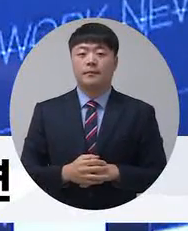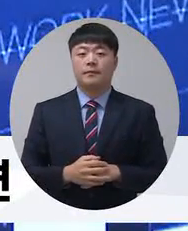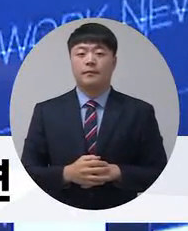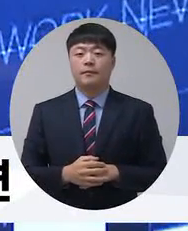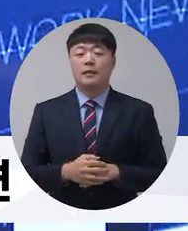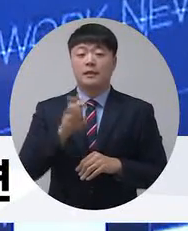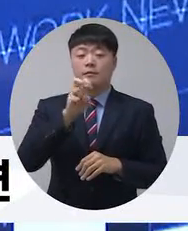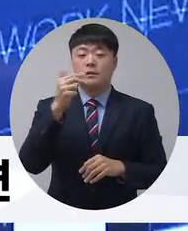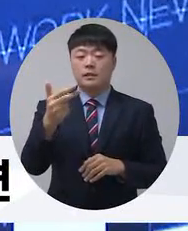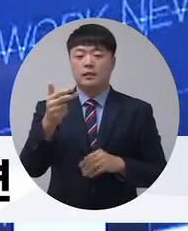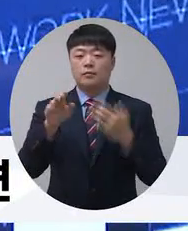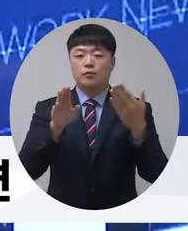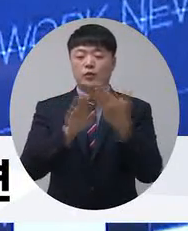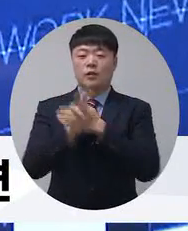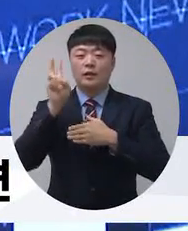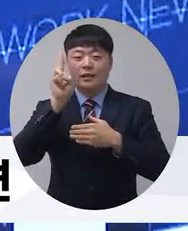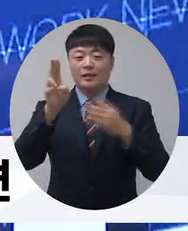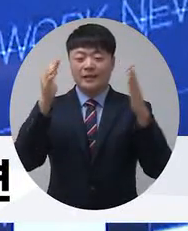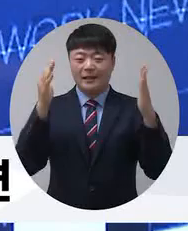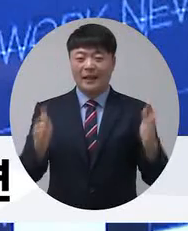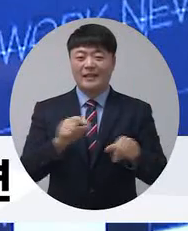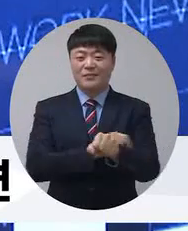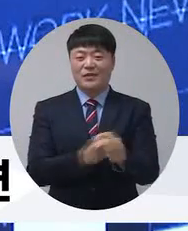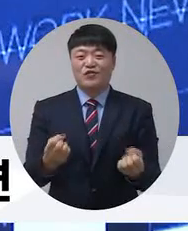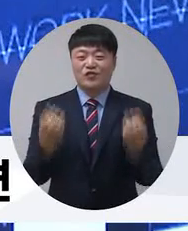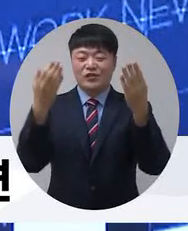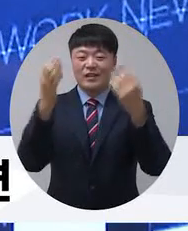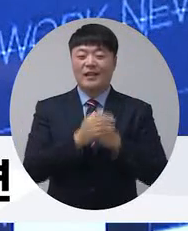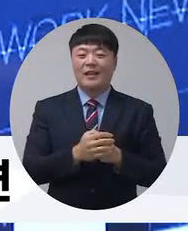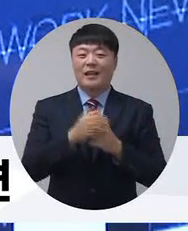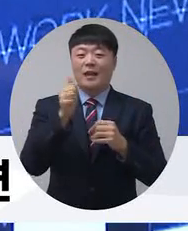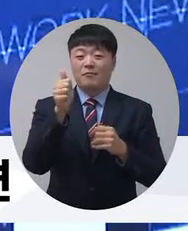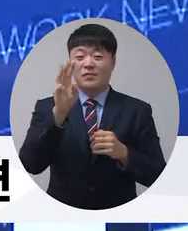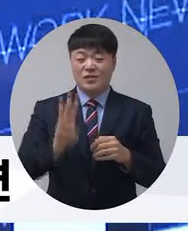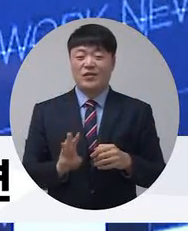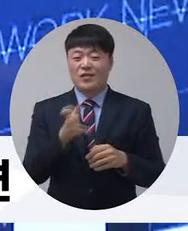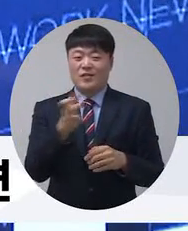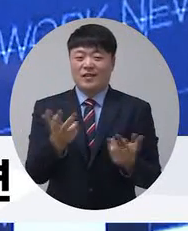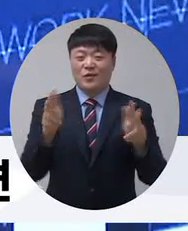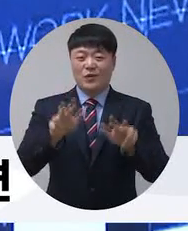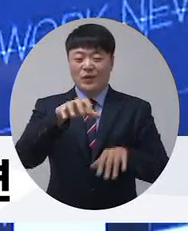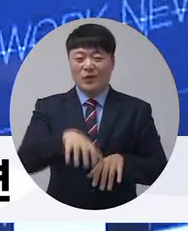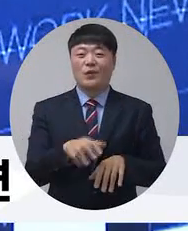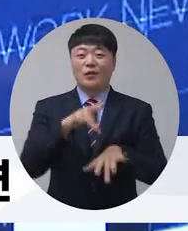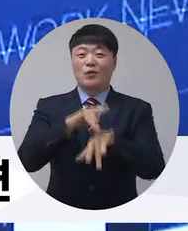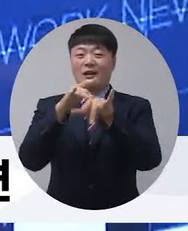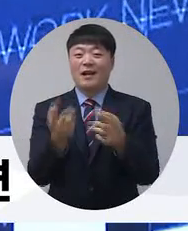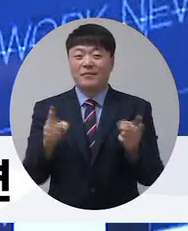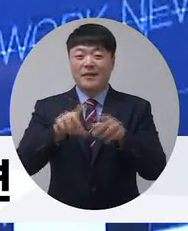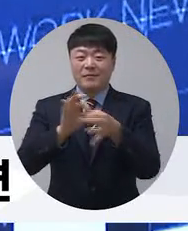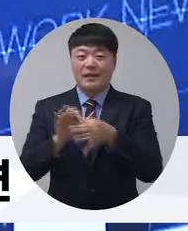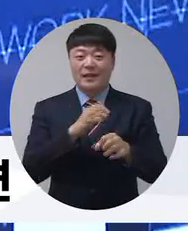지난 27일부터 이틀간 합천에서 특별한 축제가 열렸는데요. 합천 영상테마파크에서 고스트파크 축제와